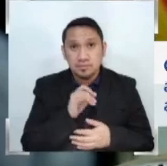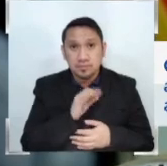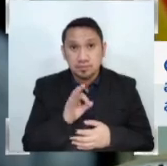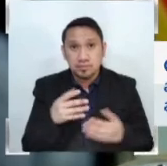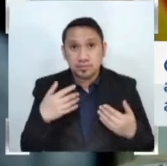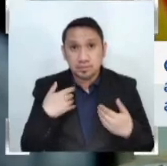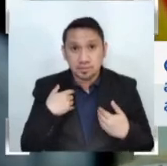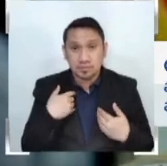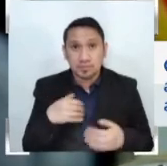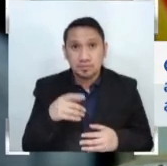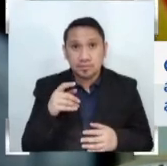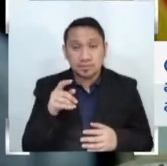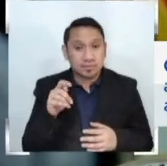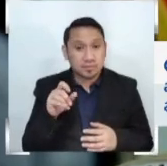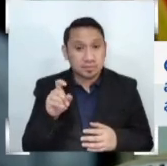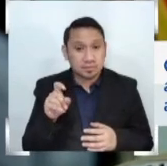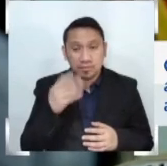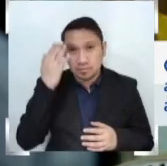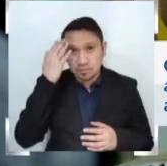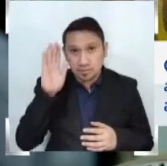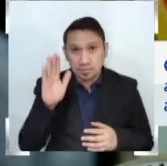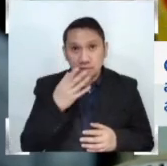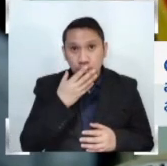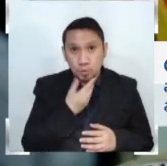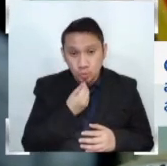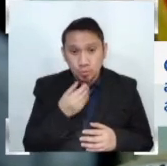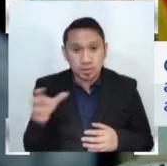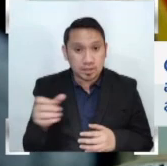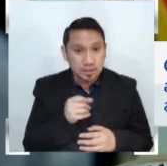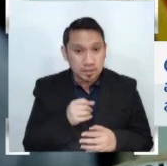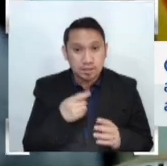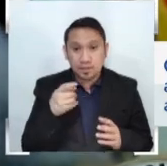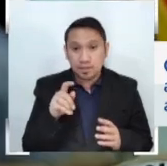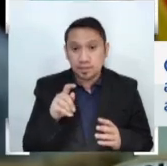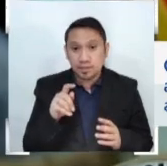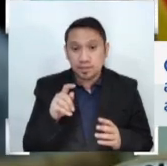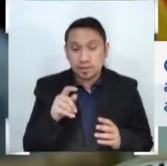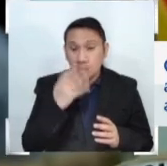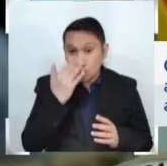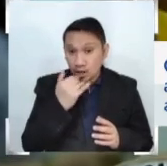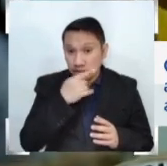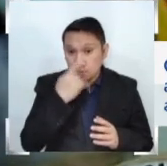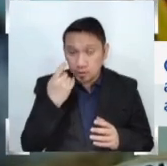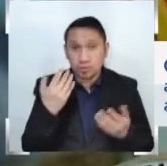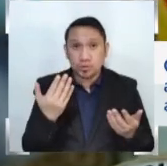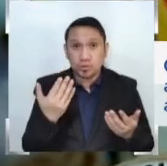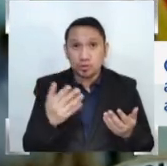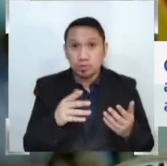subsidy, hindi mo alam kung sino ang makakakuha. Dahil kahit yung hindi